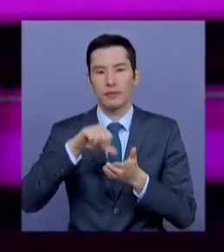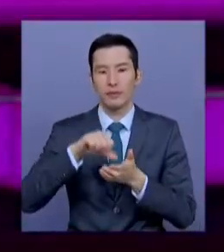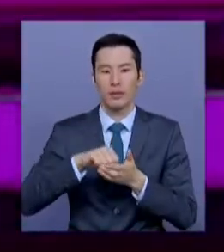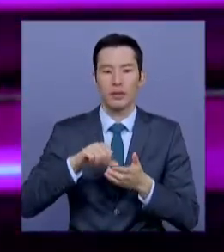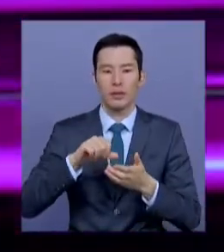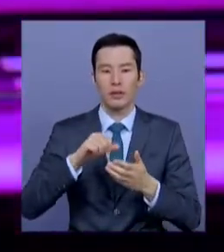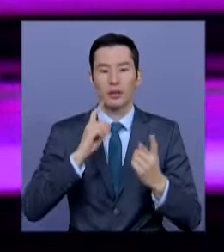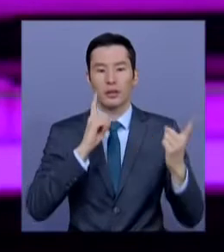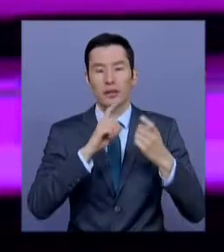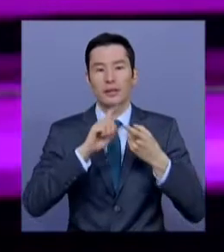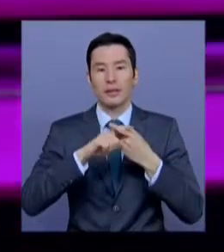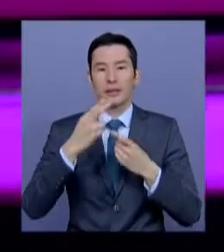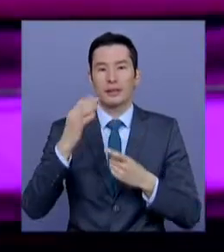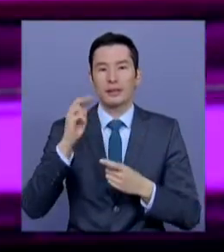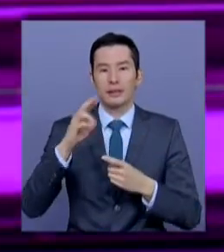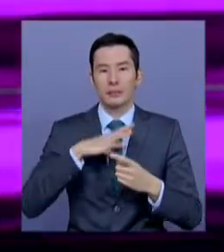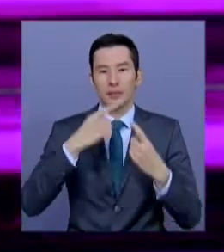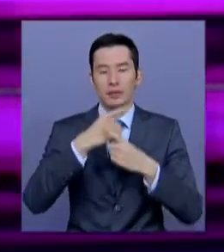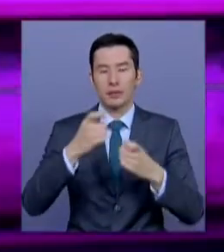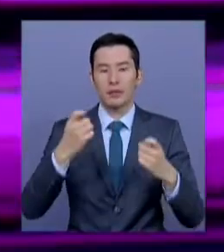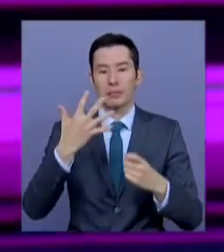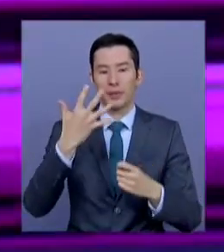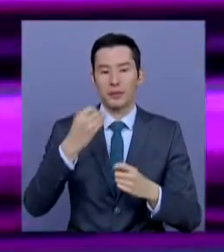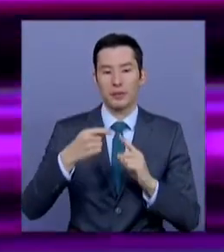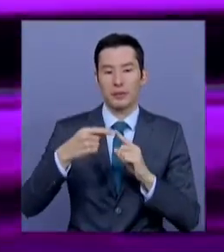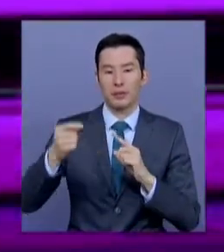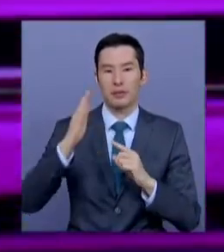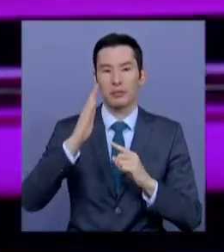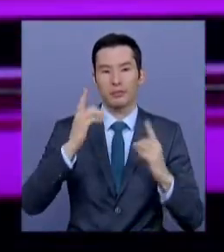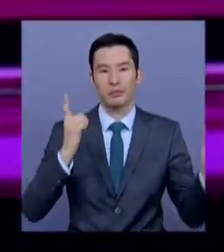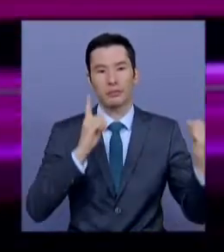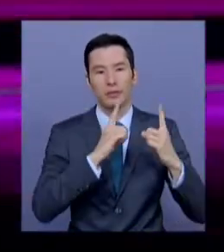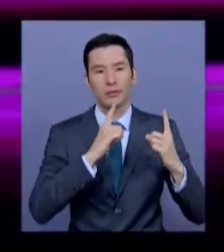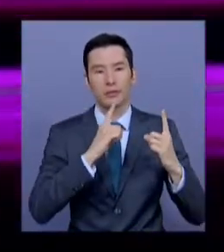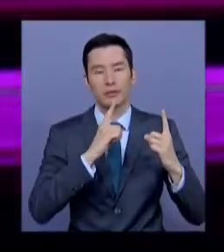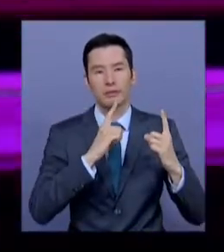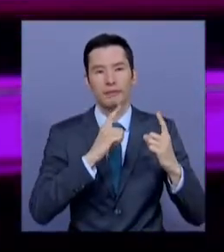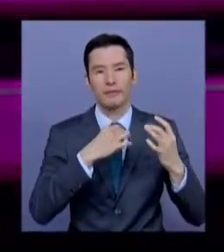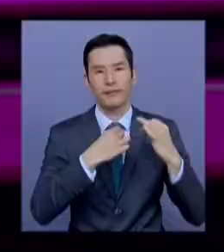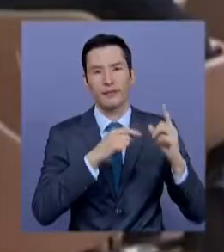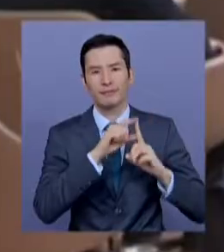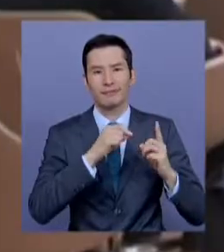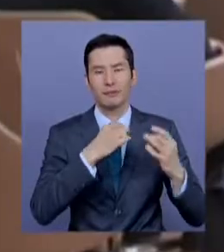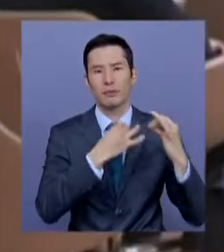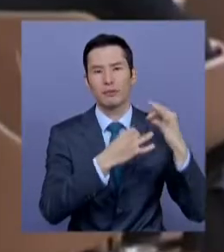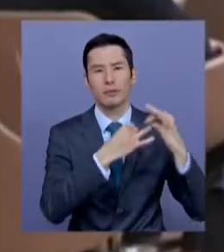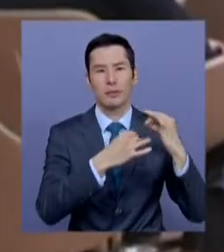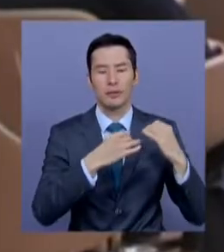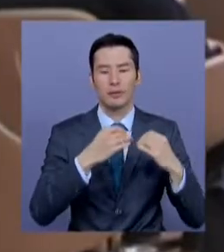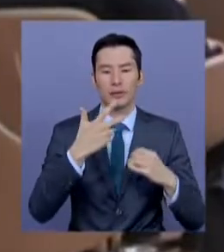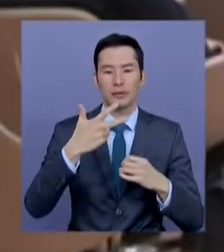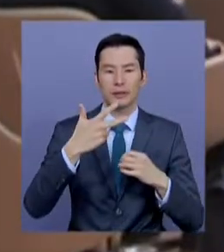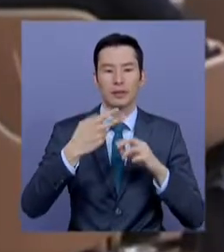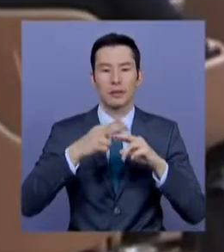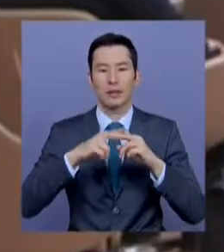Бұл туралы орталық сайлау комиссиясында айтылды. 5 күннен кейін өтетін дебат 3 раундқа созылады. Алғашқы кезең 2 турға бөлініп, оның біріншісінде